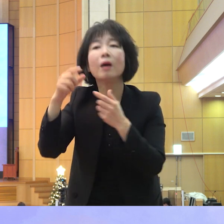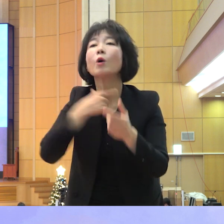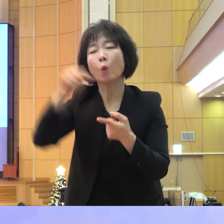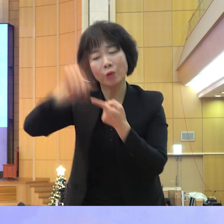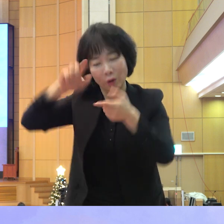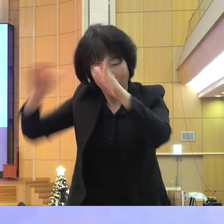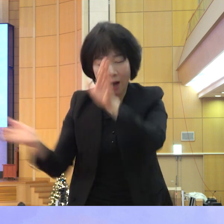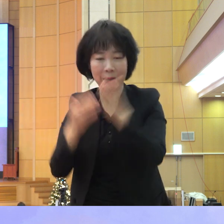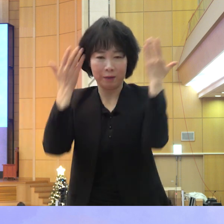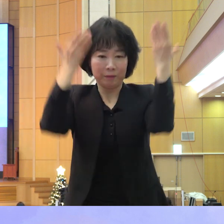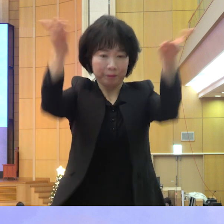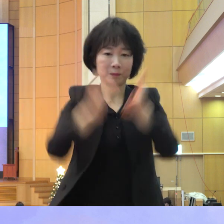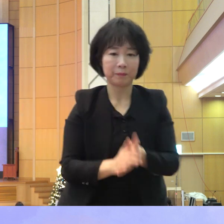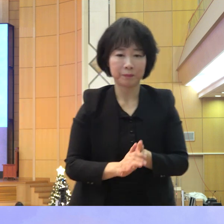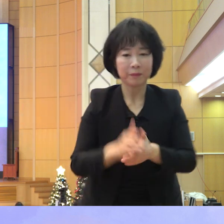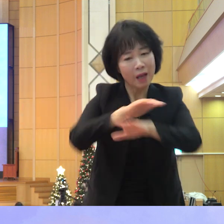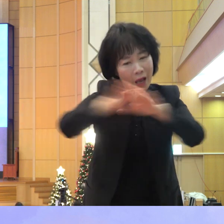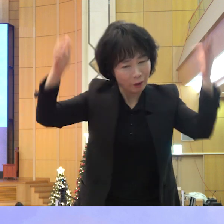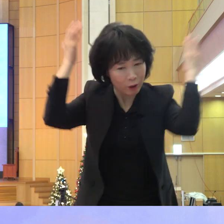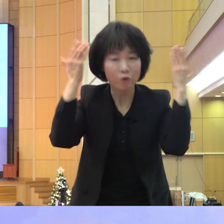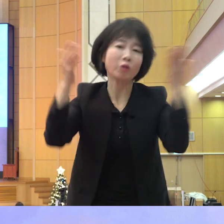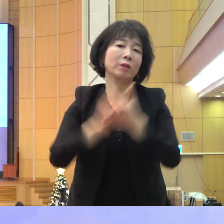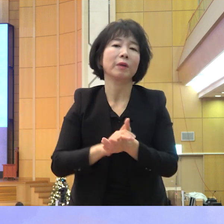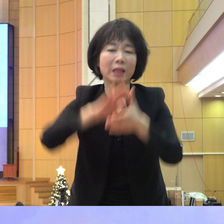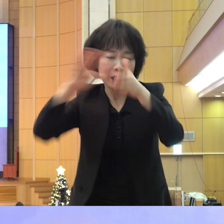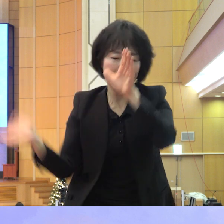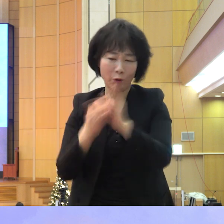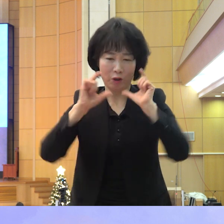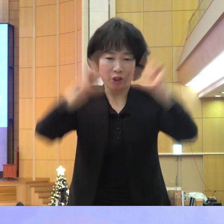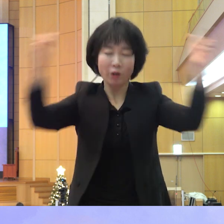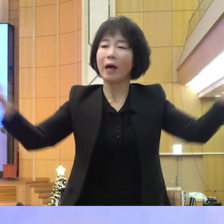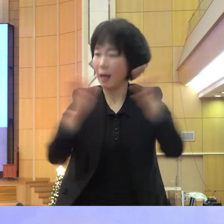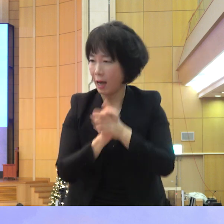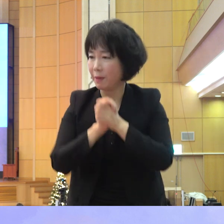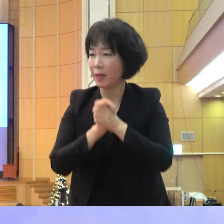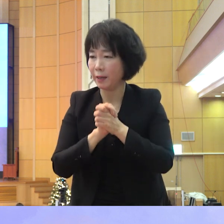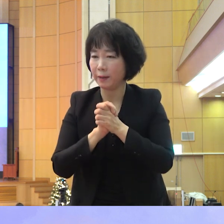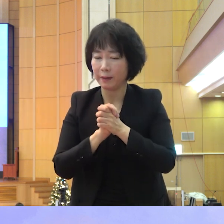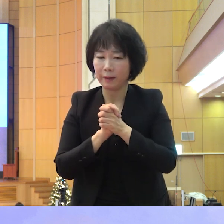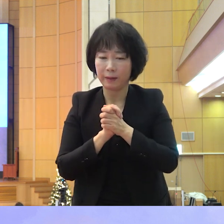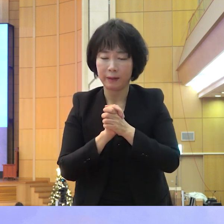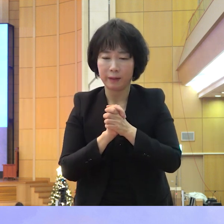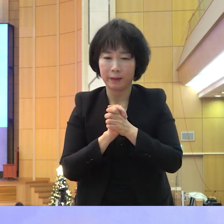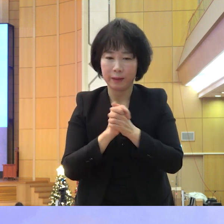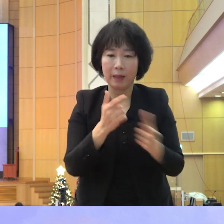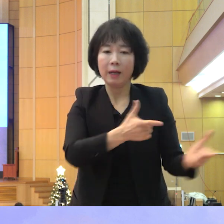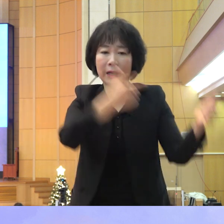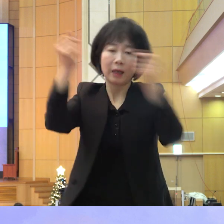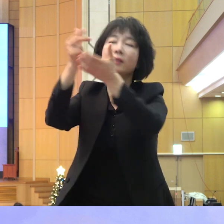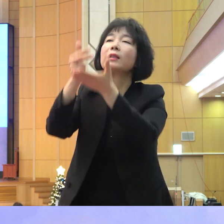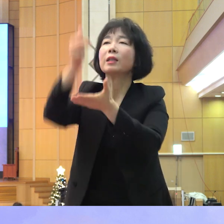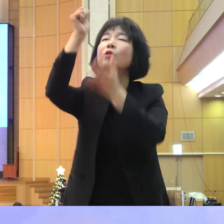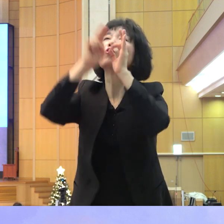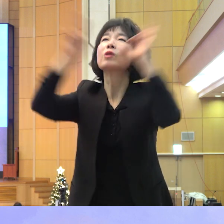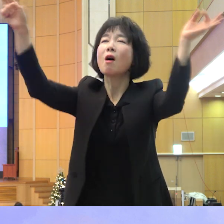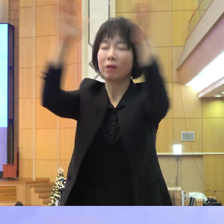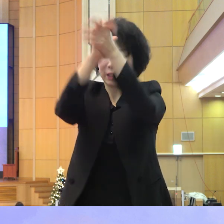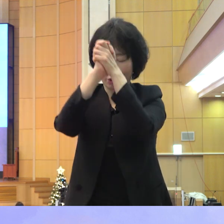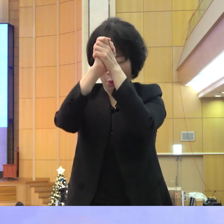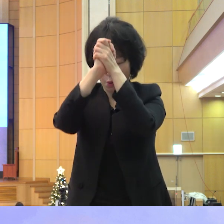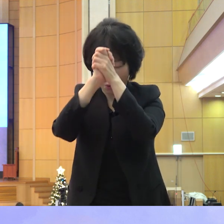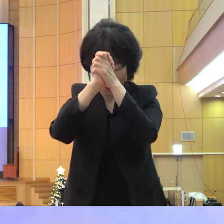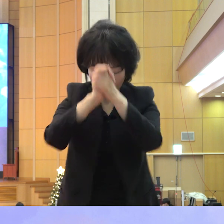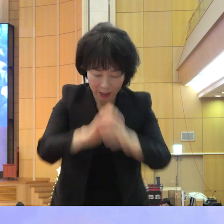소원대로 될지어다. 소망대로 될지어다. 이루어질지어다. 다 같이 주여 한번으로 기도합니다.